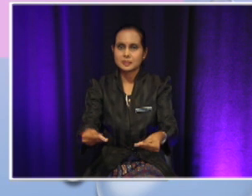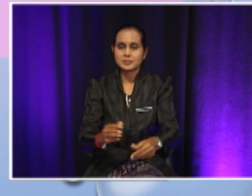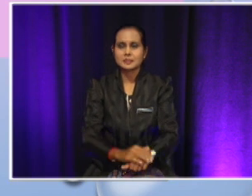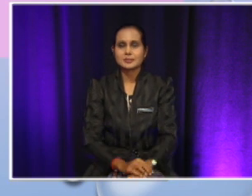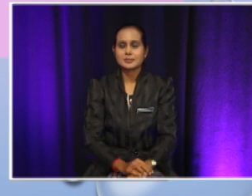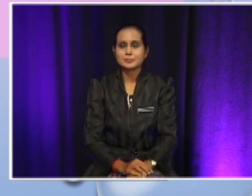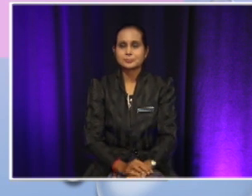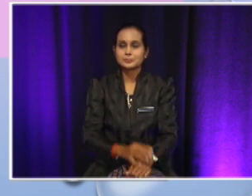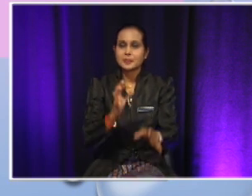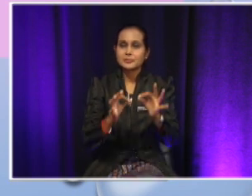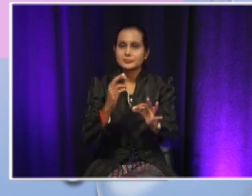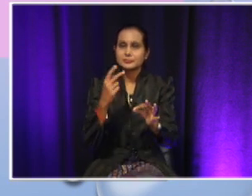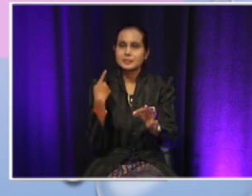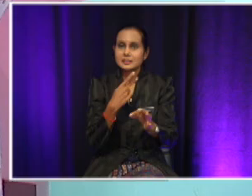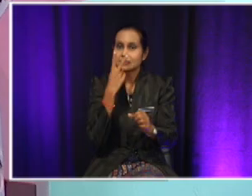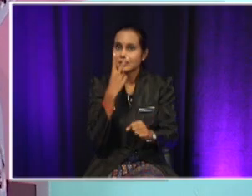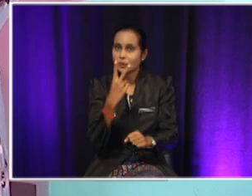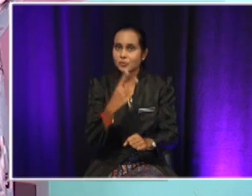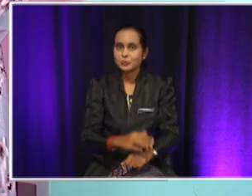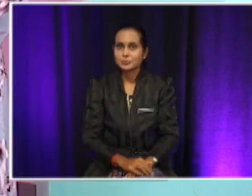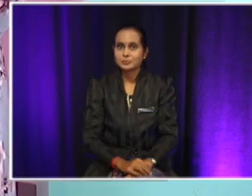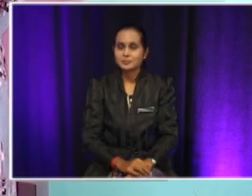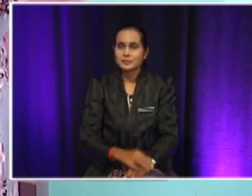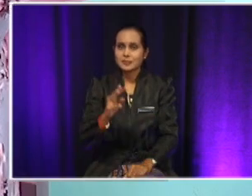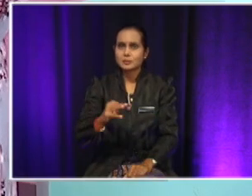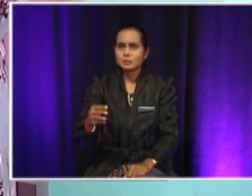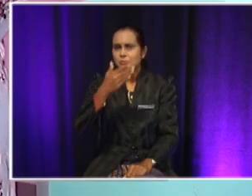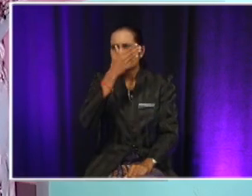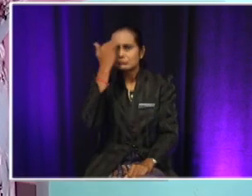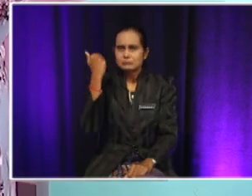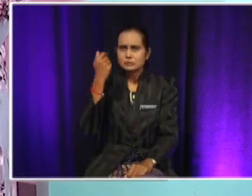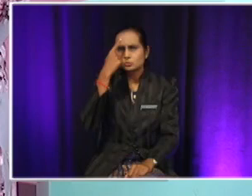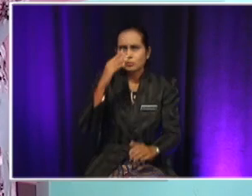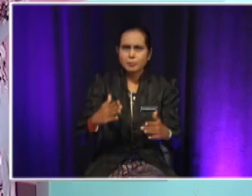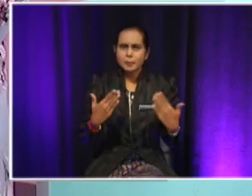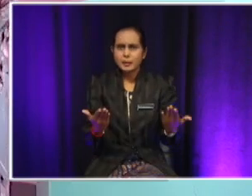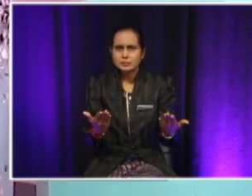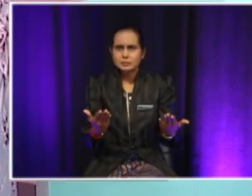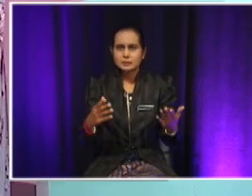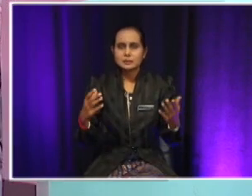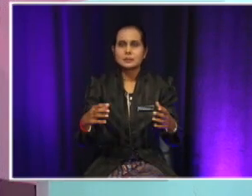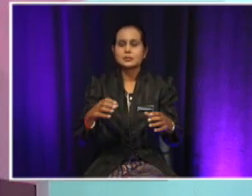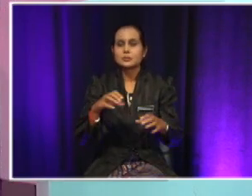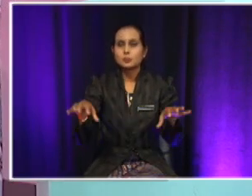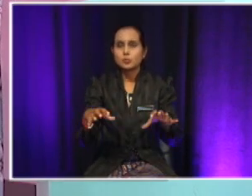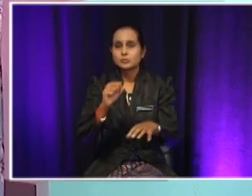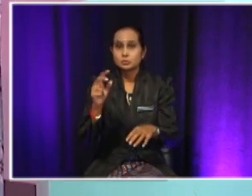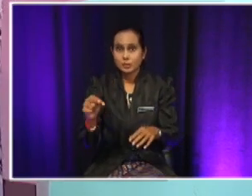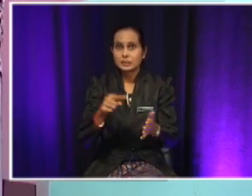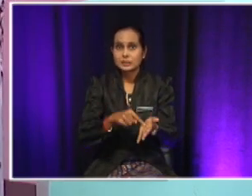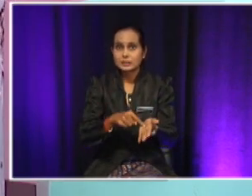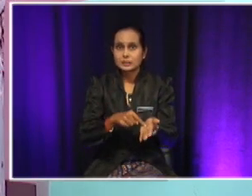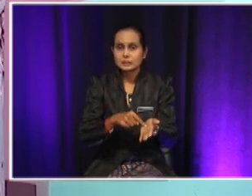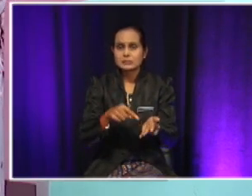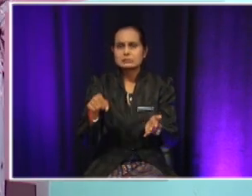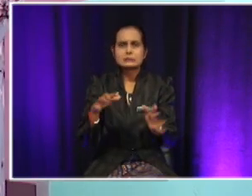kita lihat, kalaupun mungkin murid-murid terlupa untuk bagaimana nak membuat soalan ni, nak membuat ini tak ada